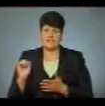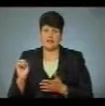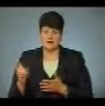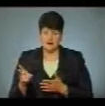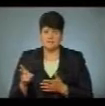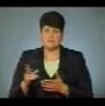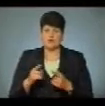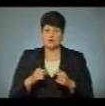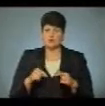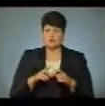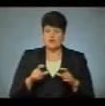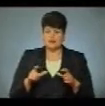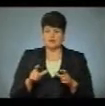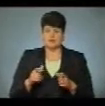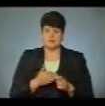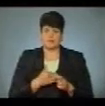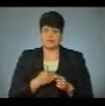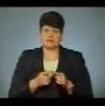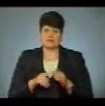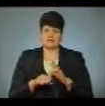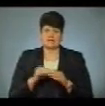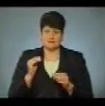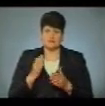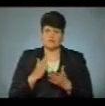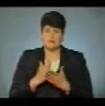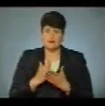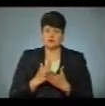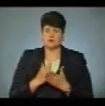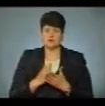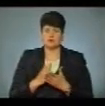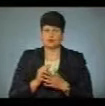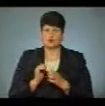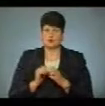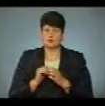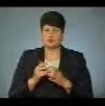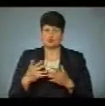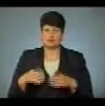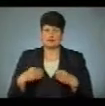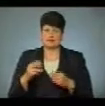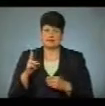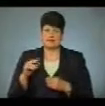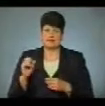суб'єкти, які балотуються на цих виборах, вони мають по зразку кожної агітаційної продукції надати в ЦВК,